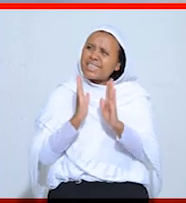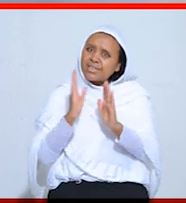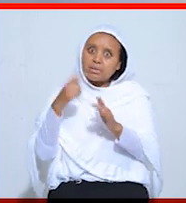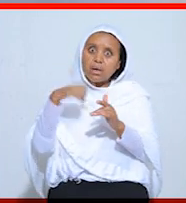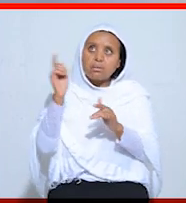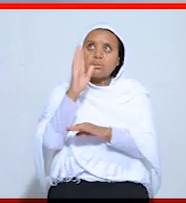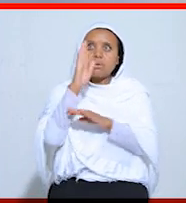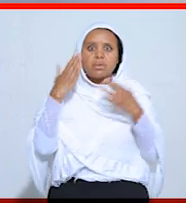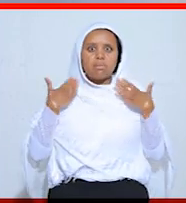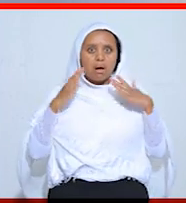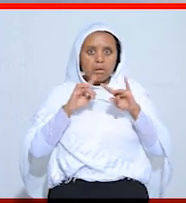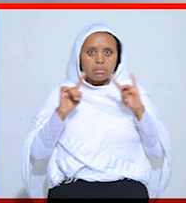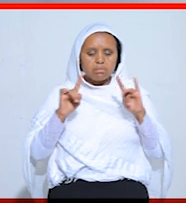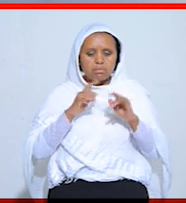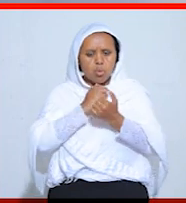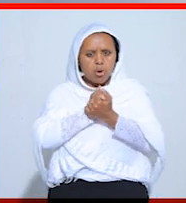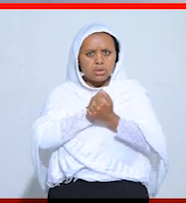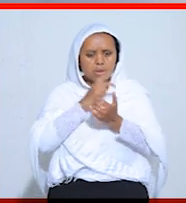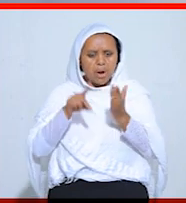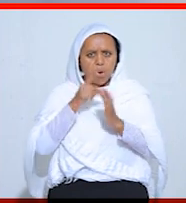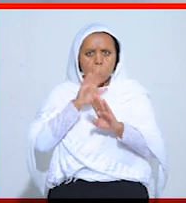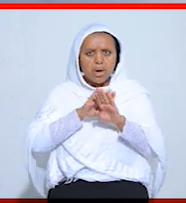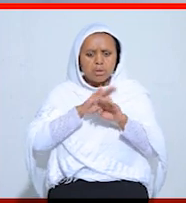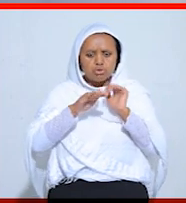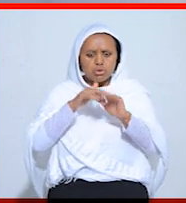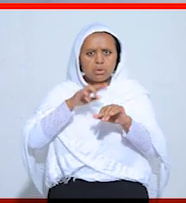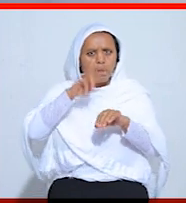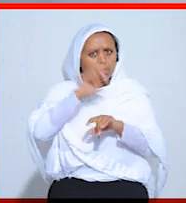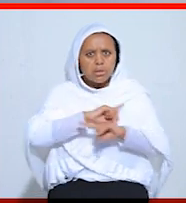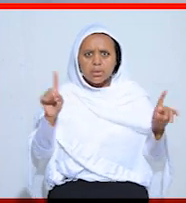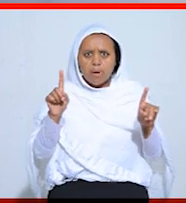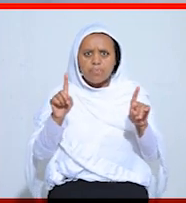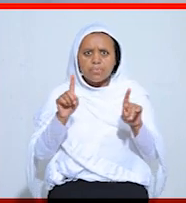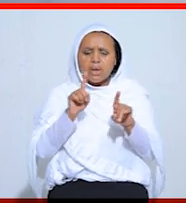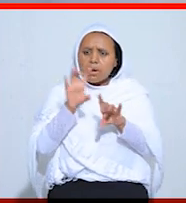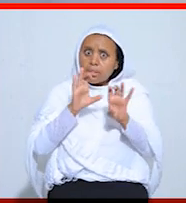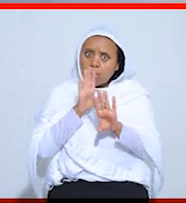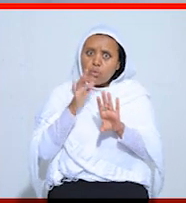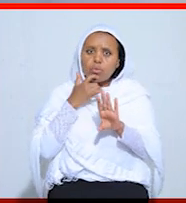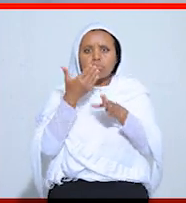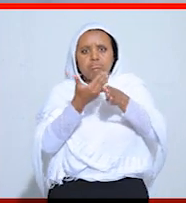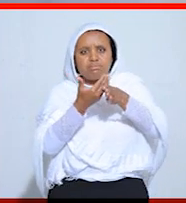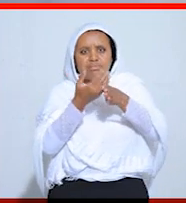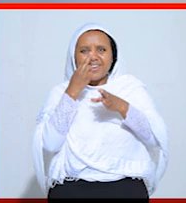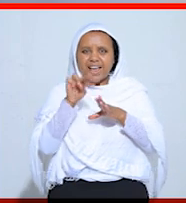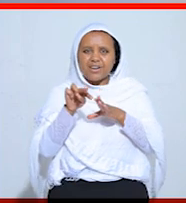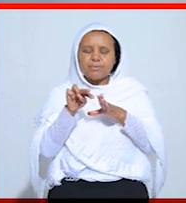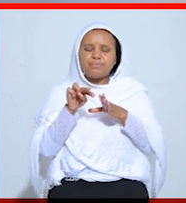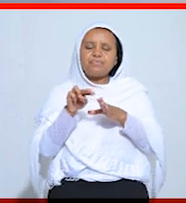ሲሄድ የእግዚአብሔር መልአክ ግን በወዳጅ በያዕቆብ ላይ እጅህን እንዳታነሳ እንዳታደርገው ብሎ እንደከለከለው